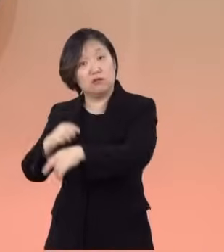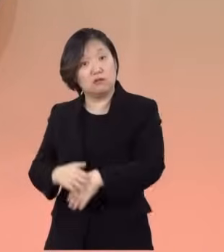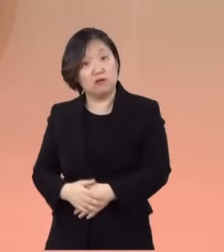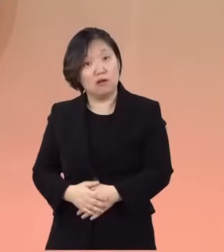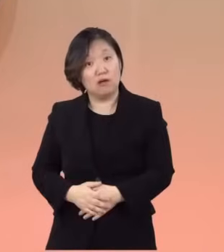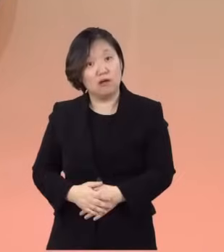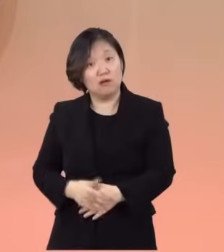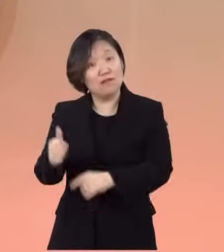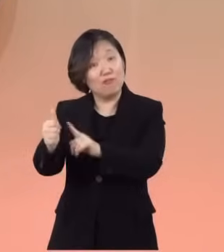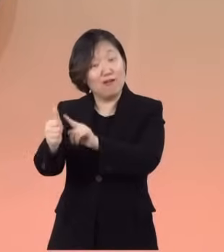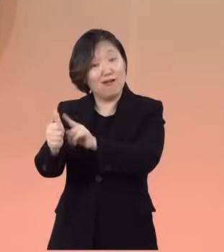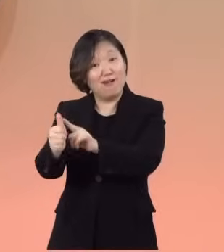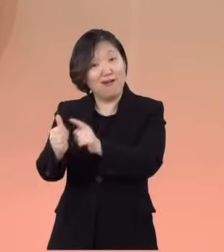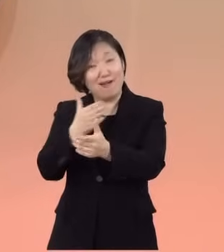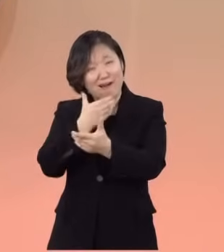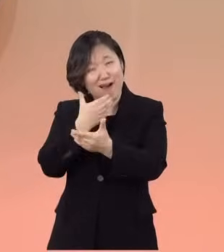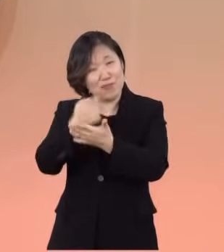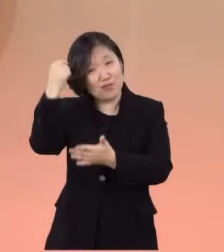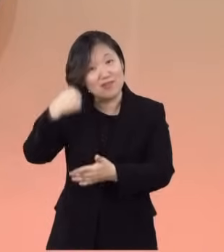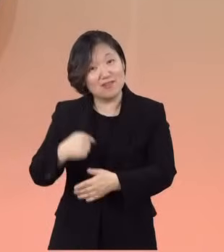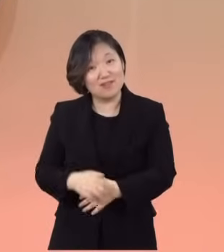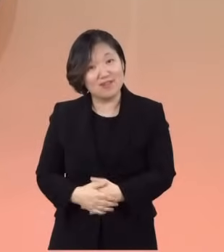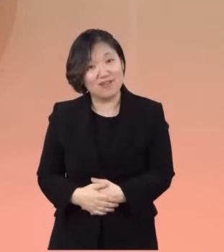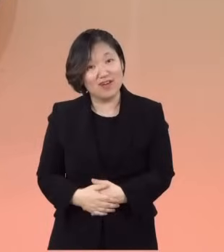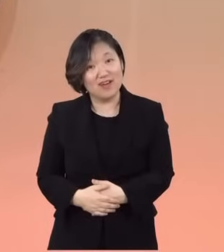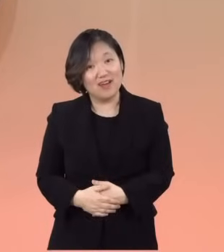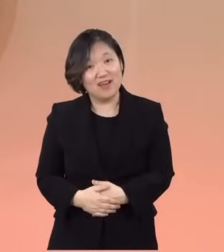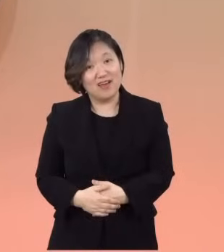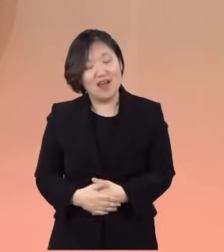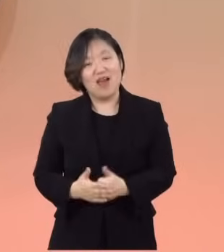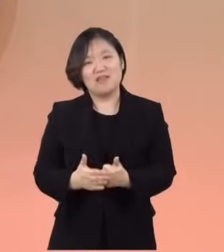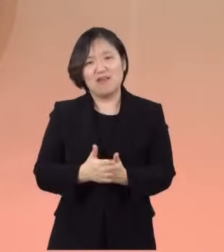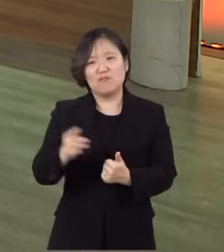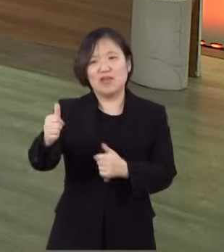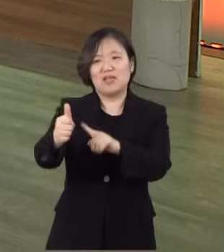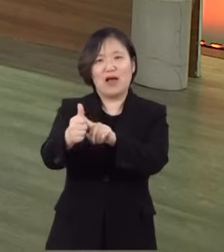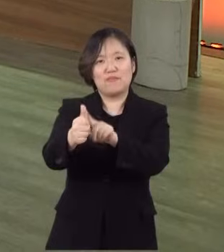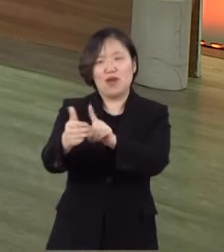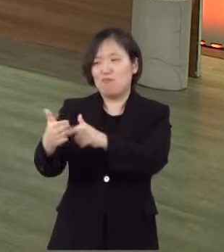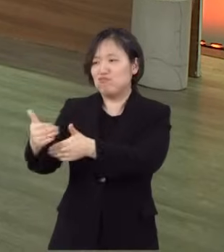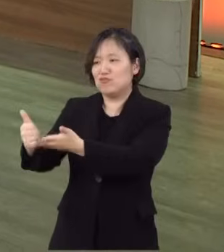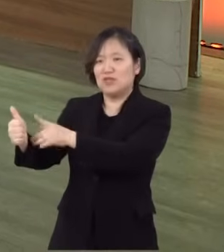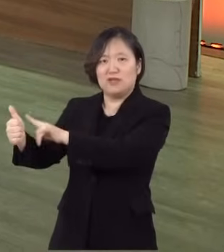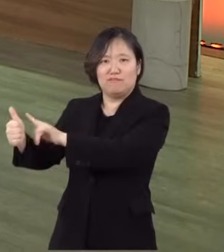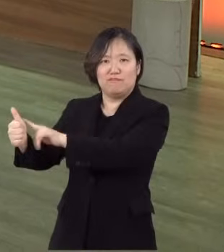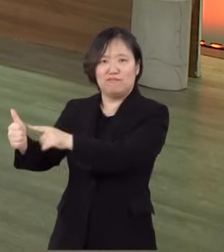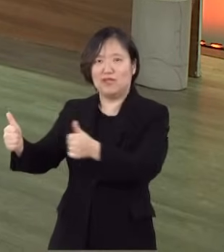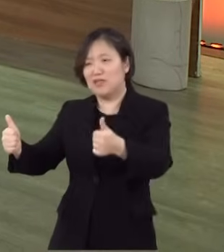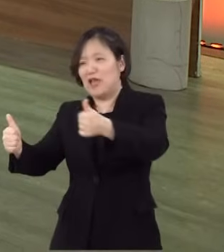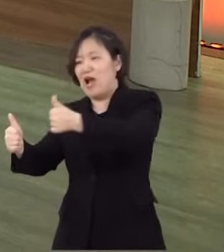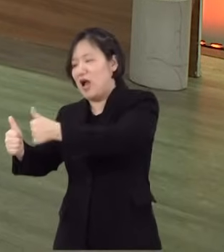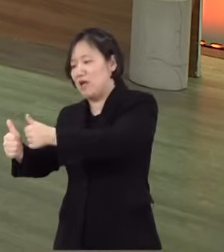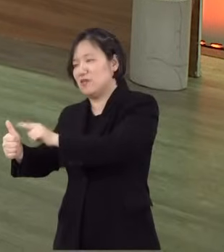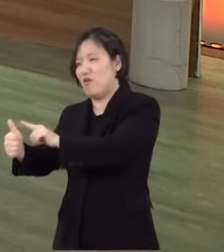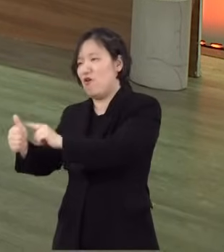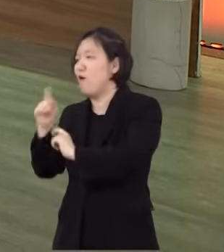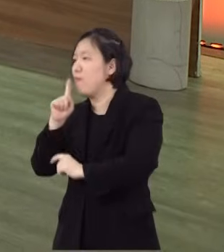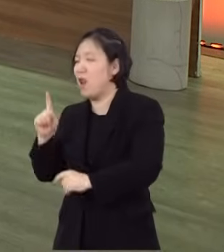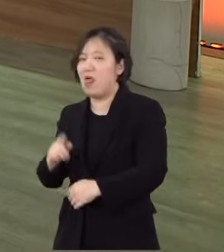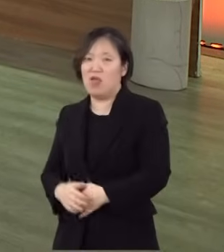받은 거예요 자기가 감동을 받아버린 거예요 그때 부처님께 이와 같이